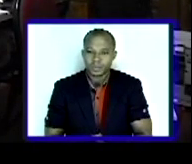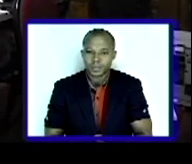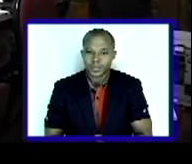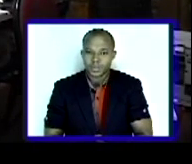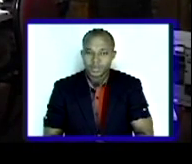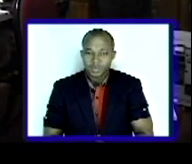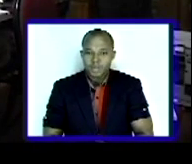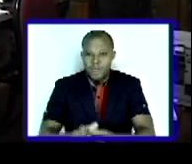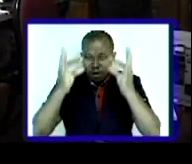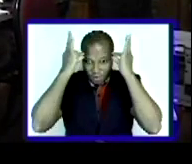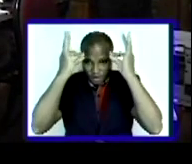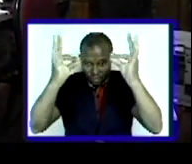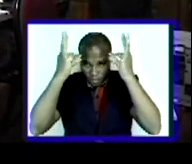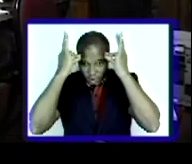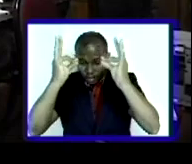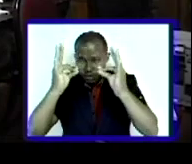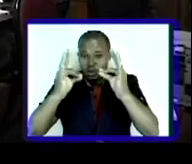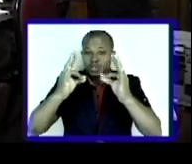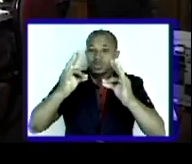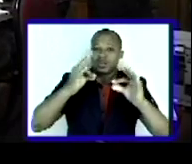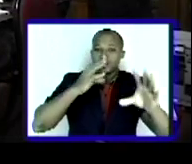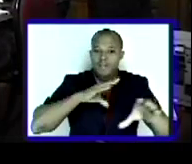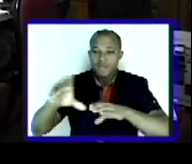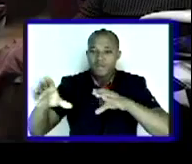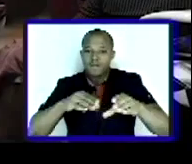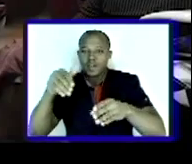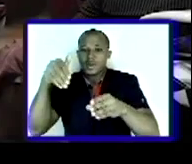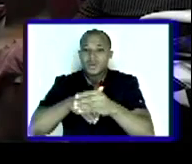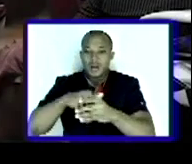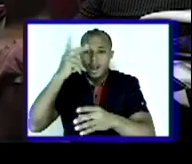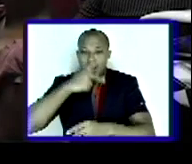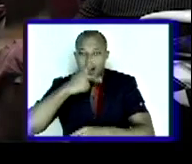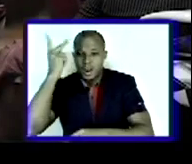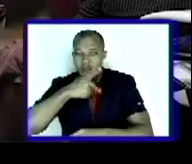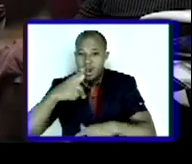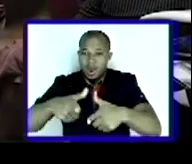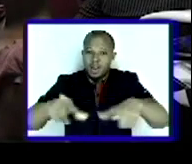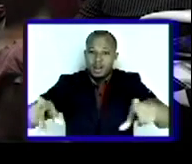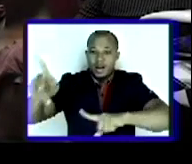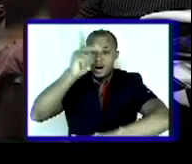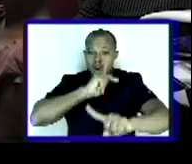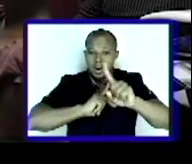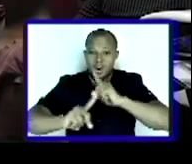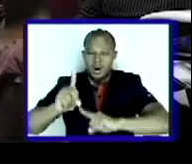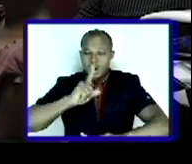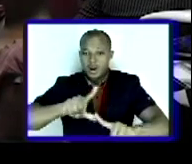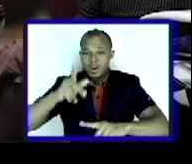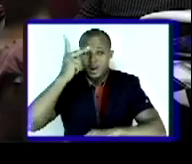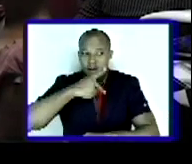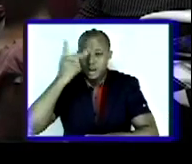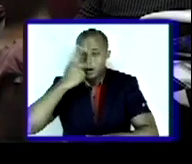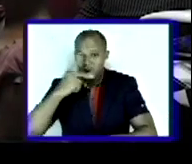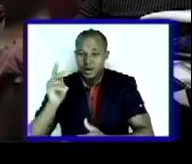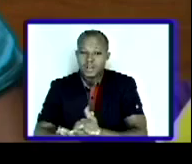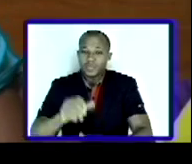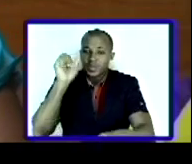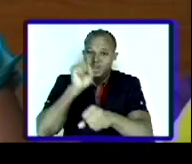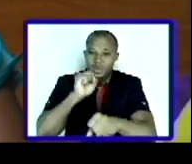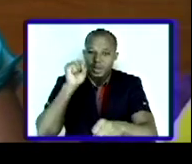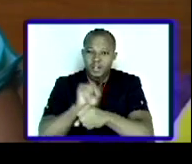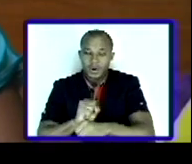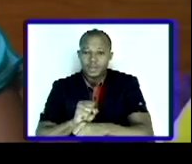l'État américain finance. Formation a été faite en créole avec documents qui écrit en créole suivant niveau